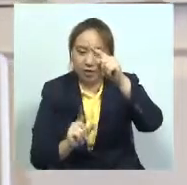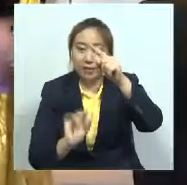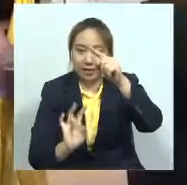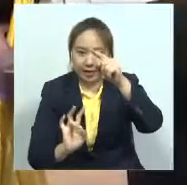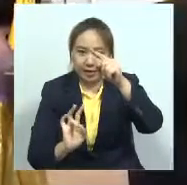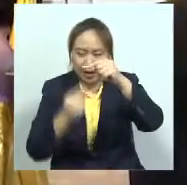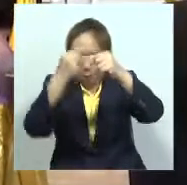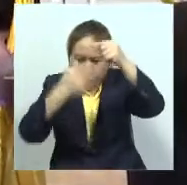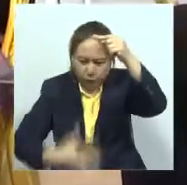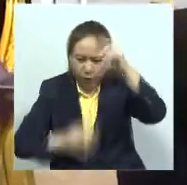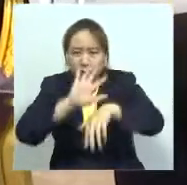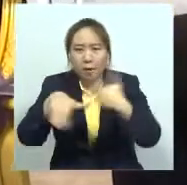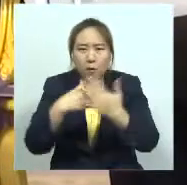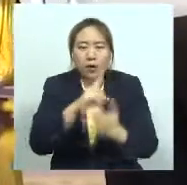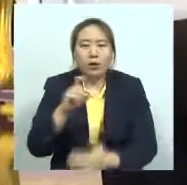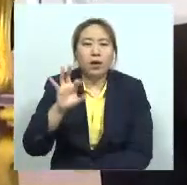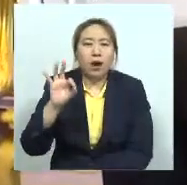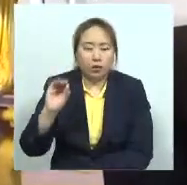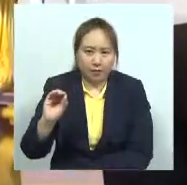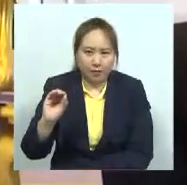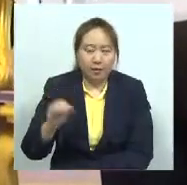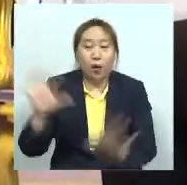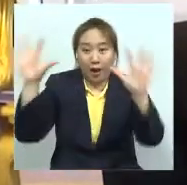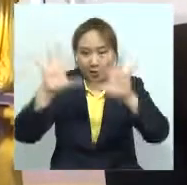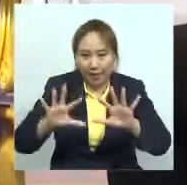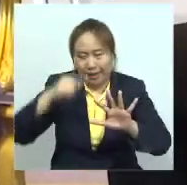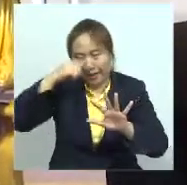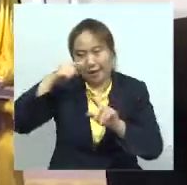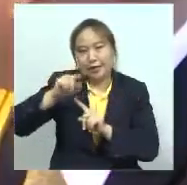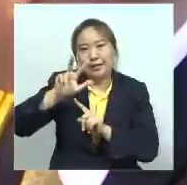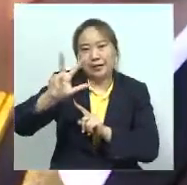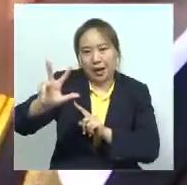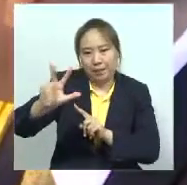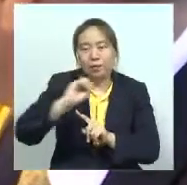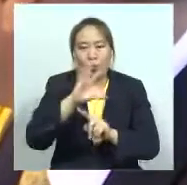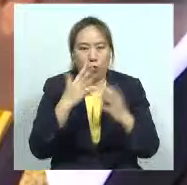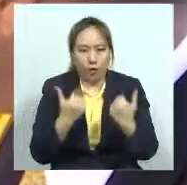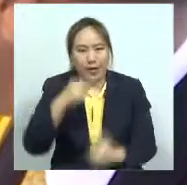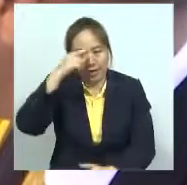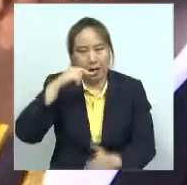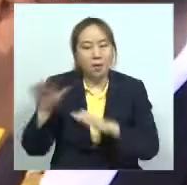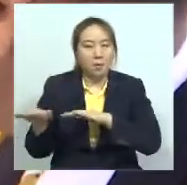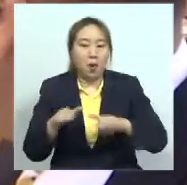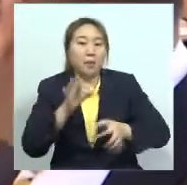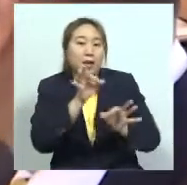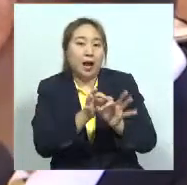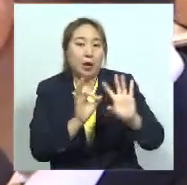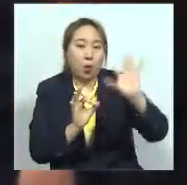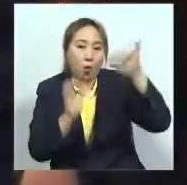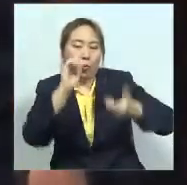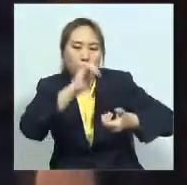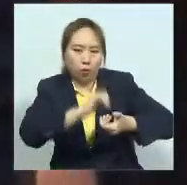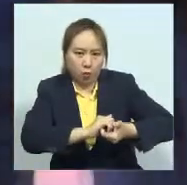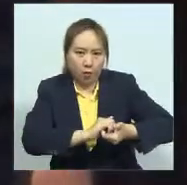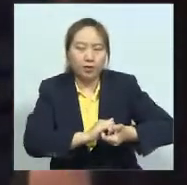าก190ประเทศและเป็นอันดับ3ในอาเซียนพร้อมย้ำว่าไทยพร้อมร่วมมือกับธนาคารโลกเพื่อยก